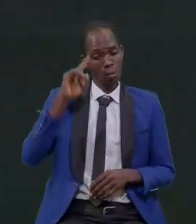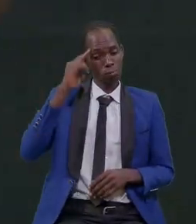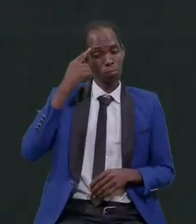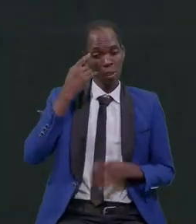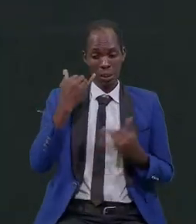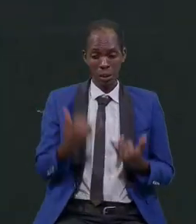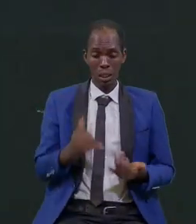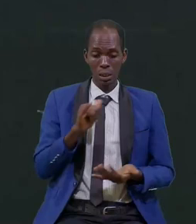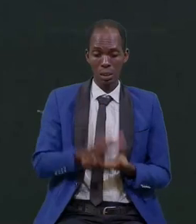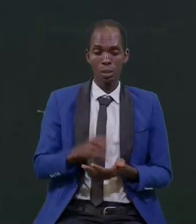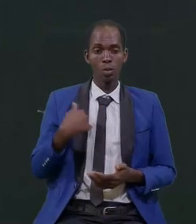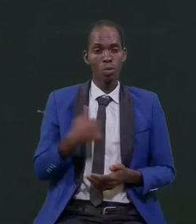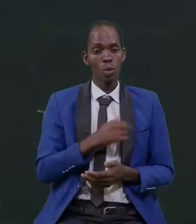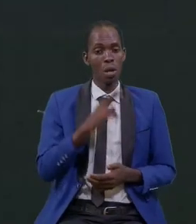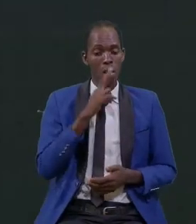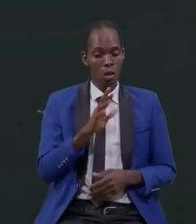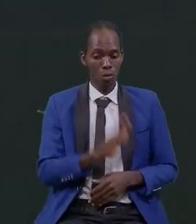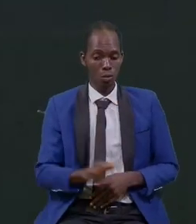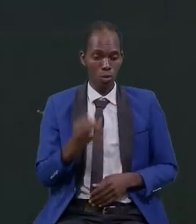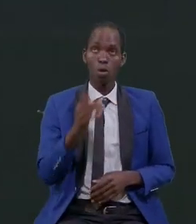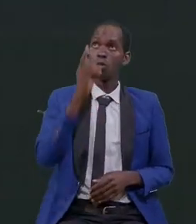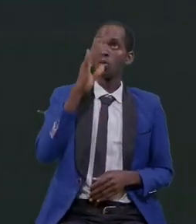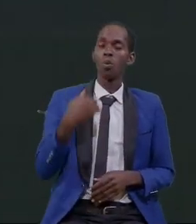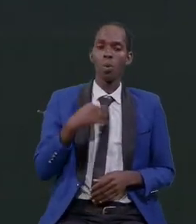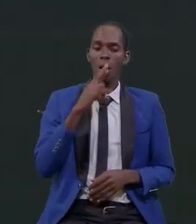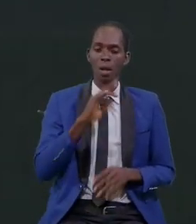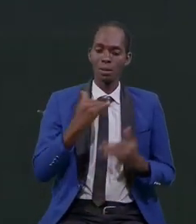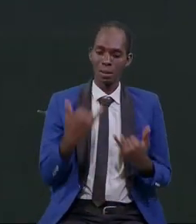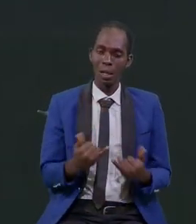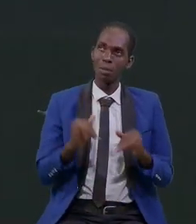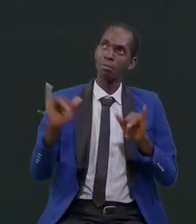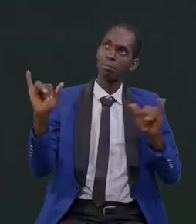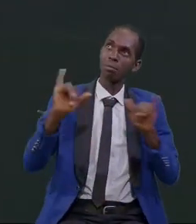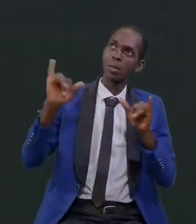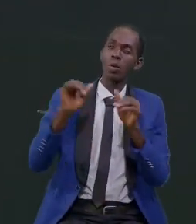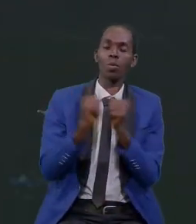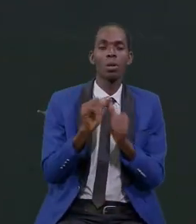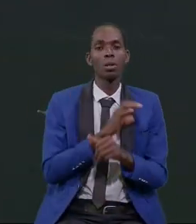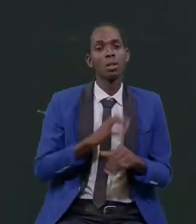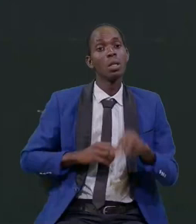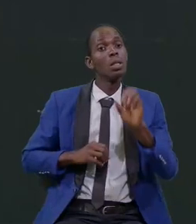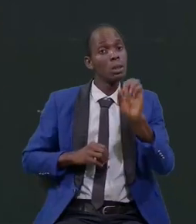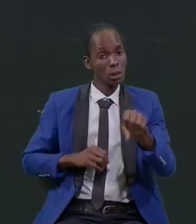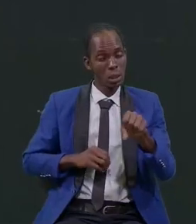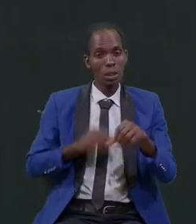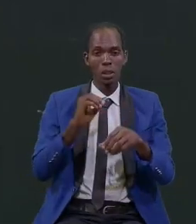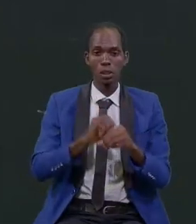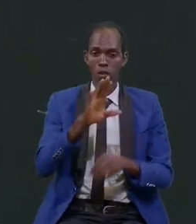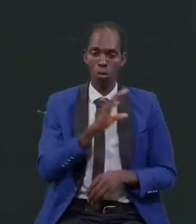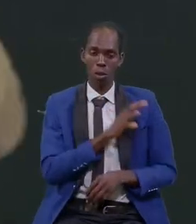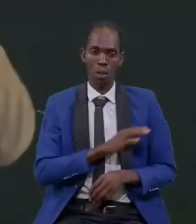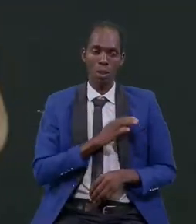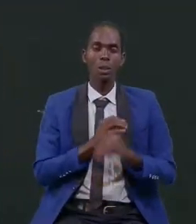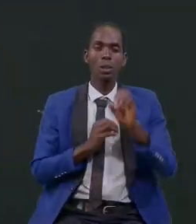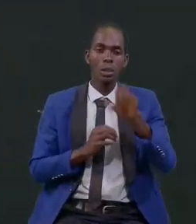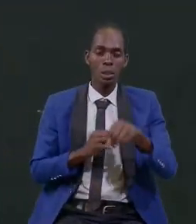Mais j'ai dit, maintenant que nous sommes enfants de Dieu, que nous sommes déjà comme lui. Oui, en caractère. Oui, dans le cœur. Oui, dans notre